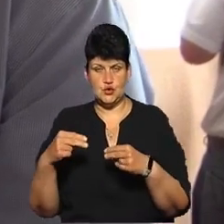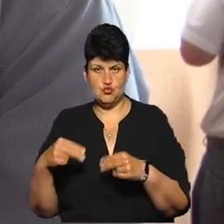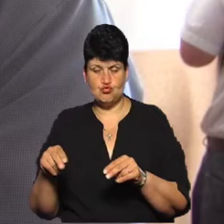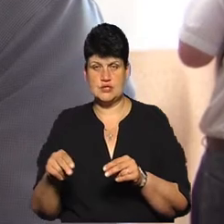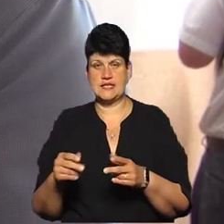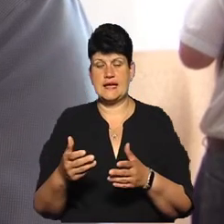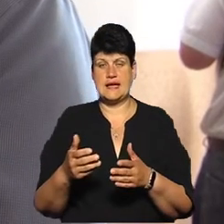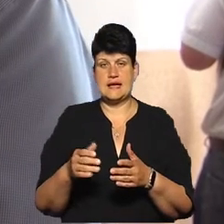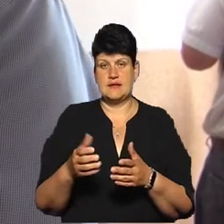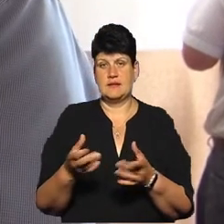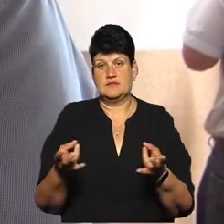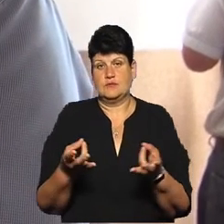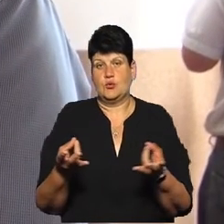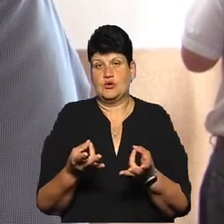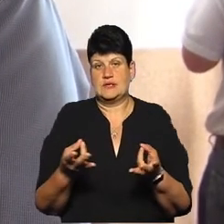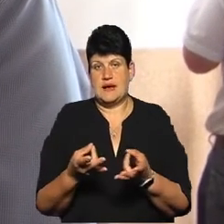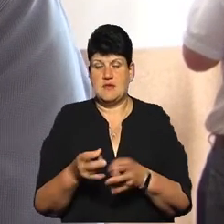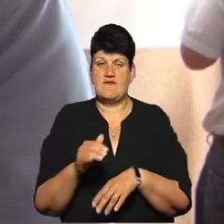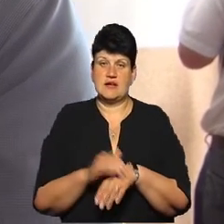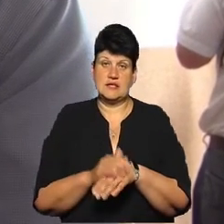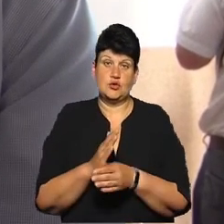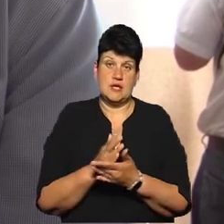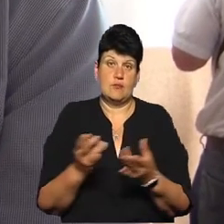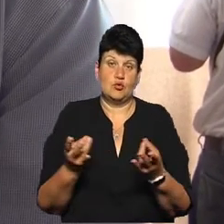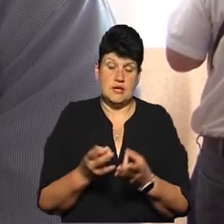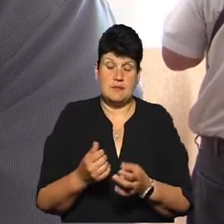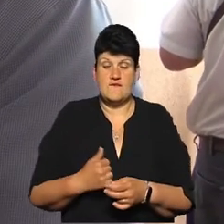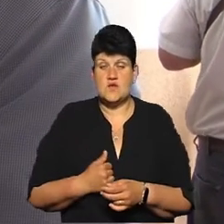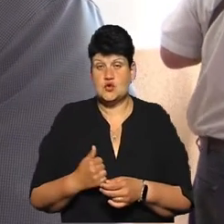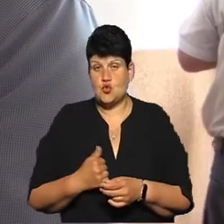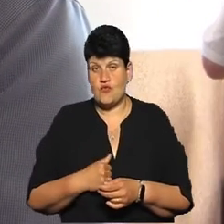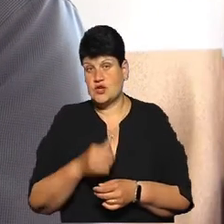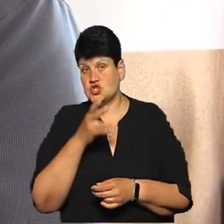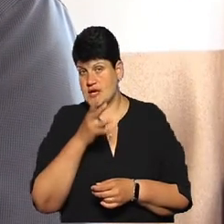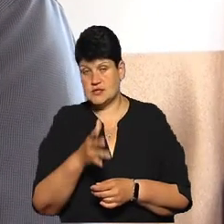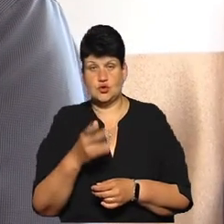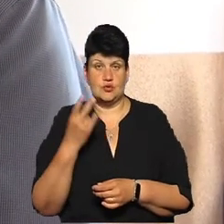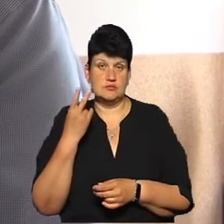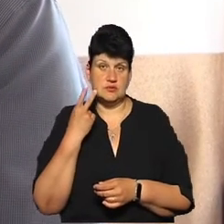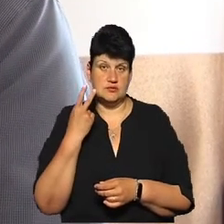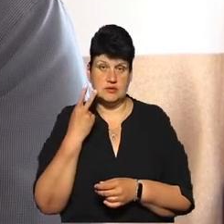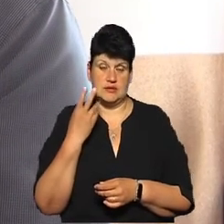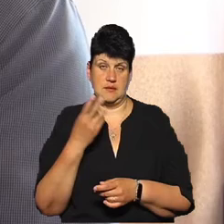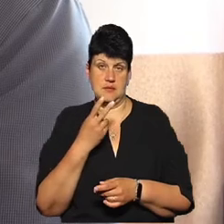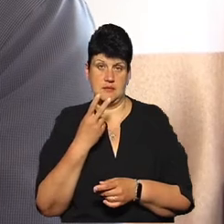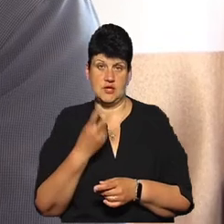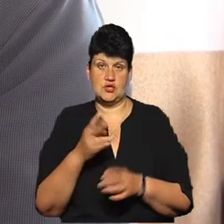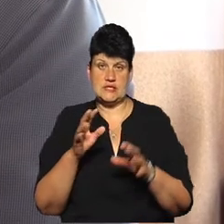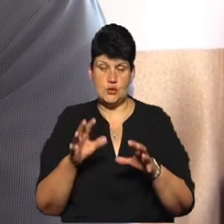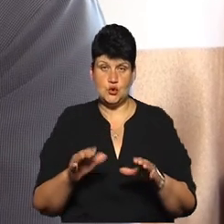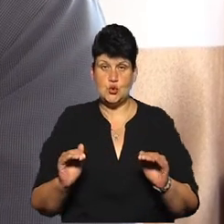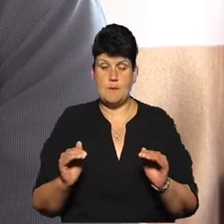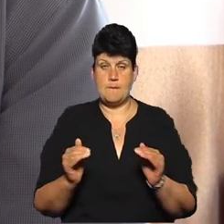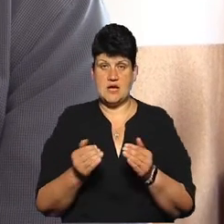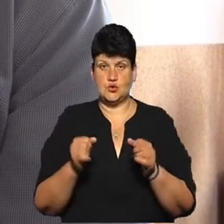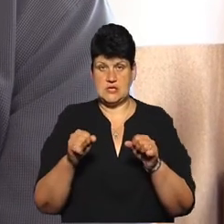Збройних сил. Тому фактично, якщо є потреба військовий час, він завжди передбачено тим же законом, що обмежуються